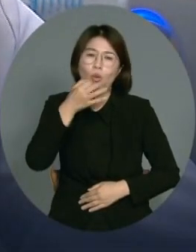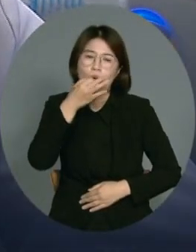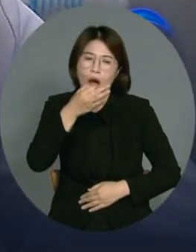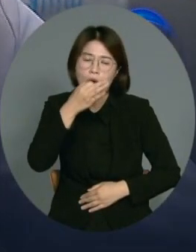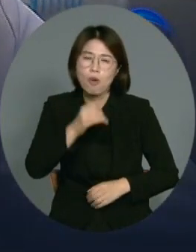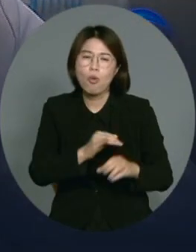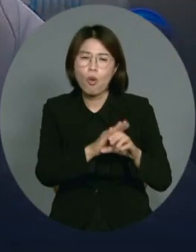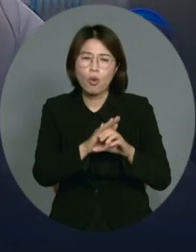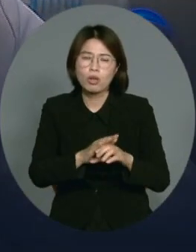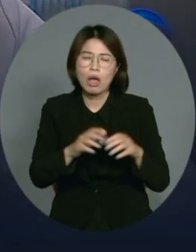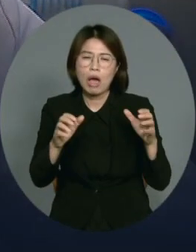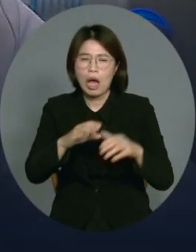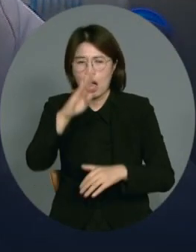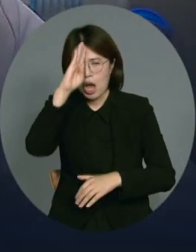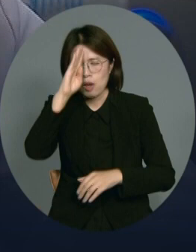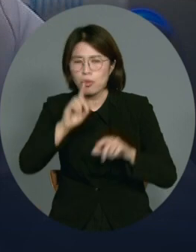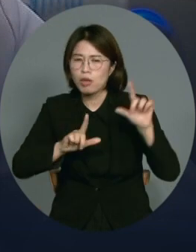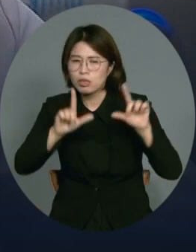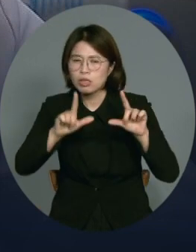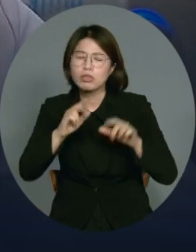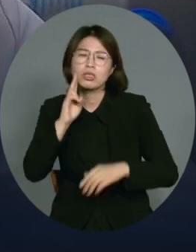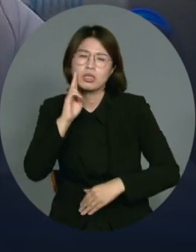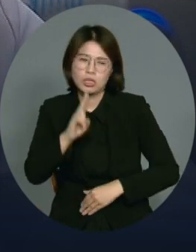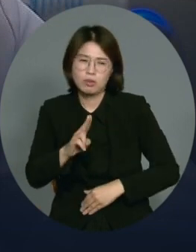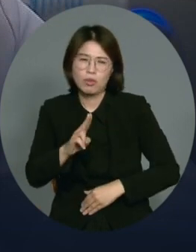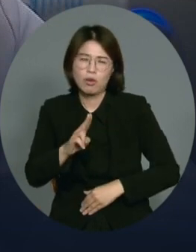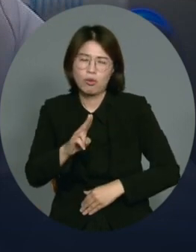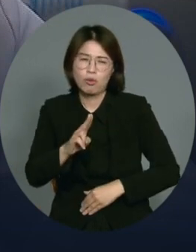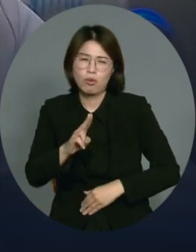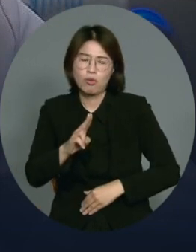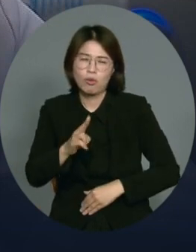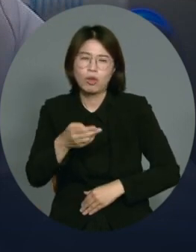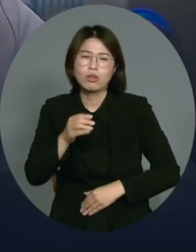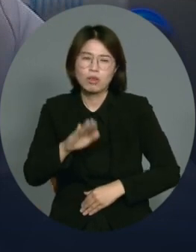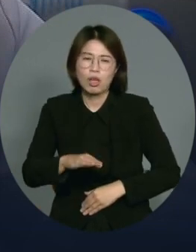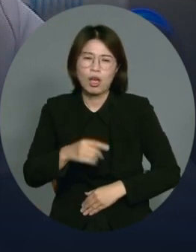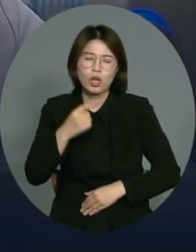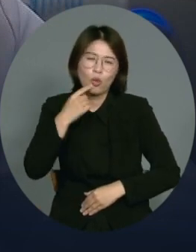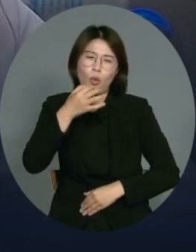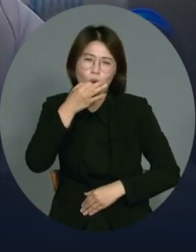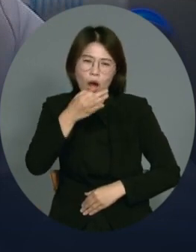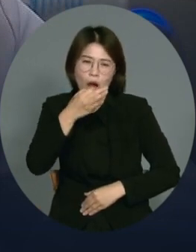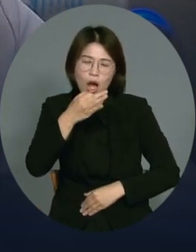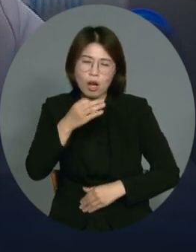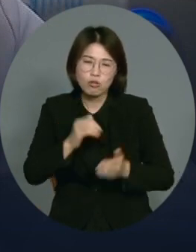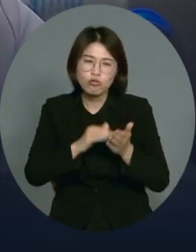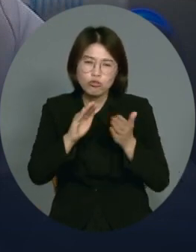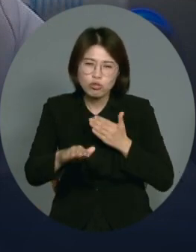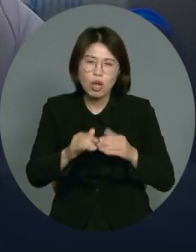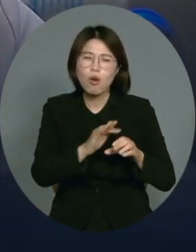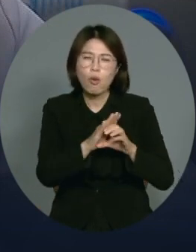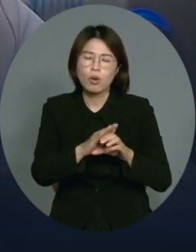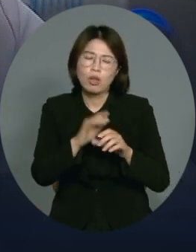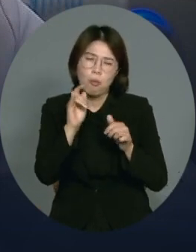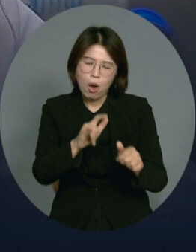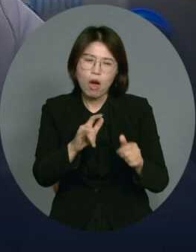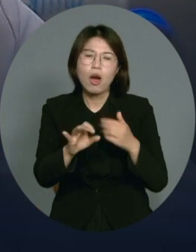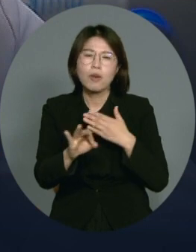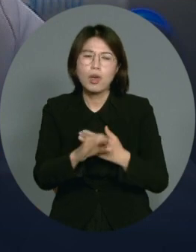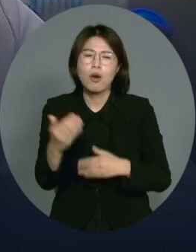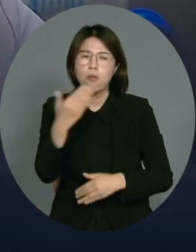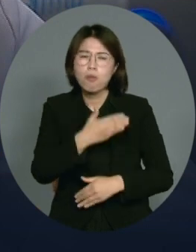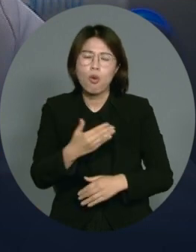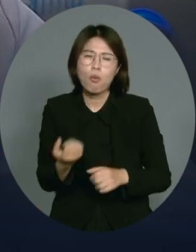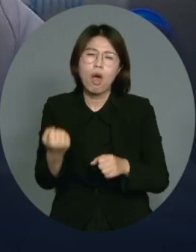코로나나 두개 다 합병증이 조금 심하고 안 좋은 건데 내가 뭐 독감 걸리고 나서 얼마 안 있다가 또 걸어나가 걸리면